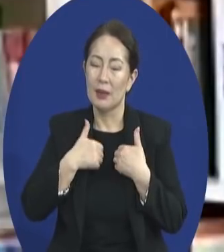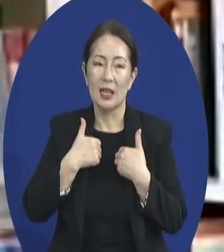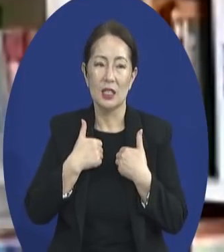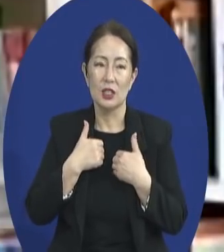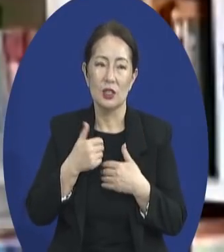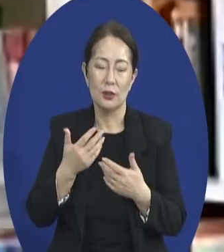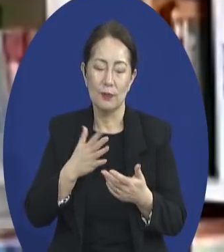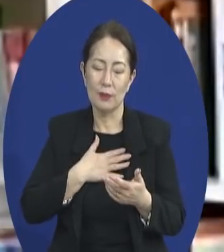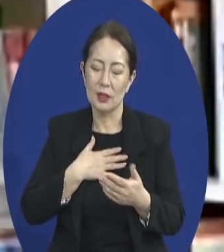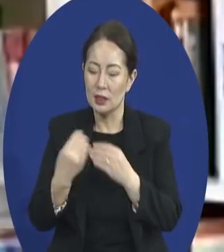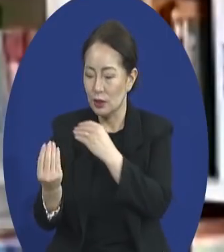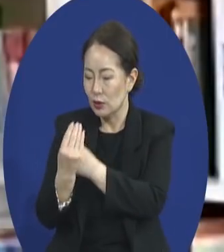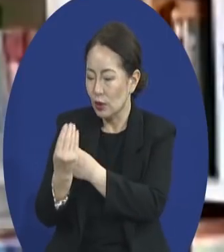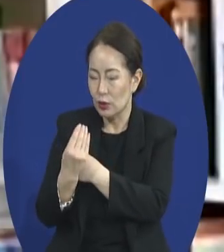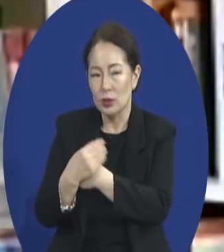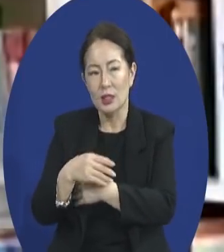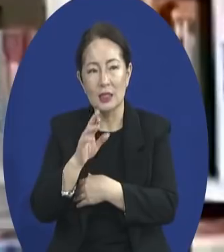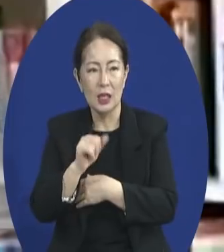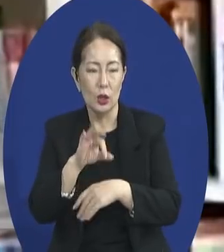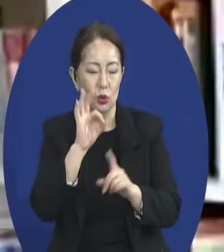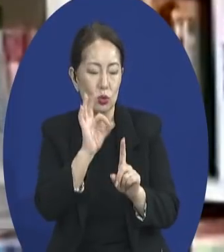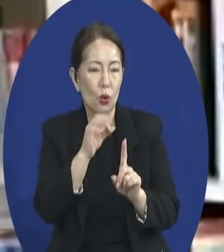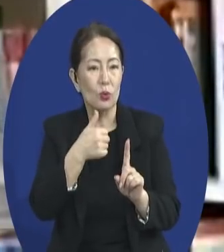маань бидэнд яаж зөв сайн